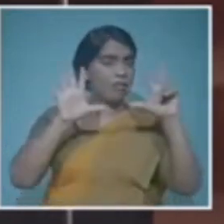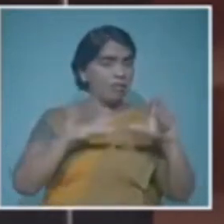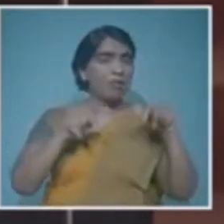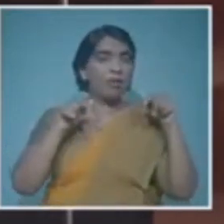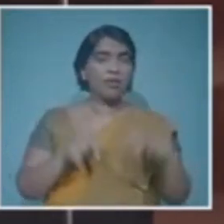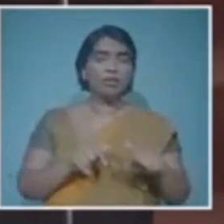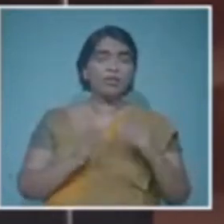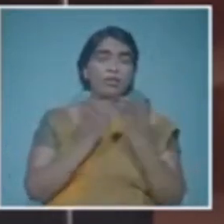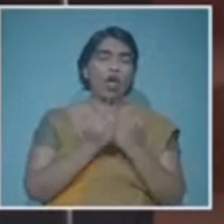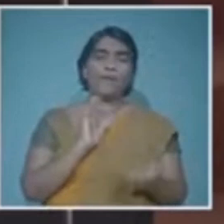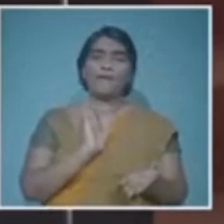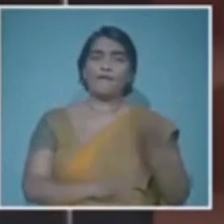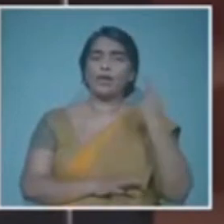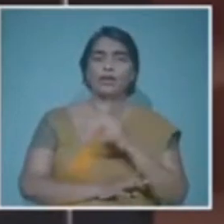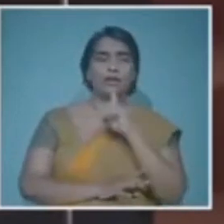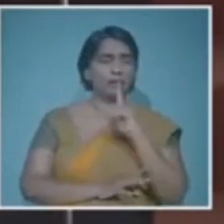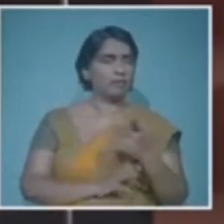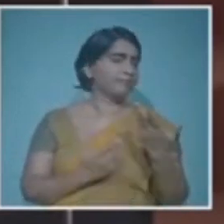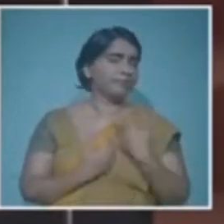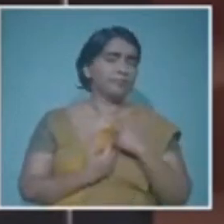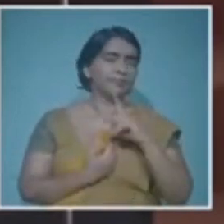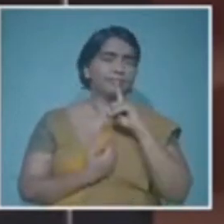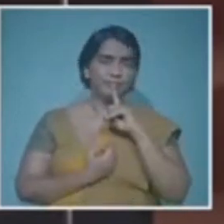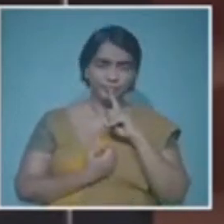කියලා ගාල වැඩි කියලා. ඉතින් මම කියන්නේ